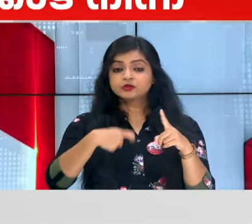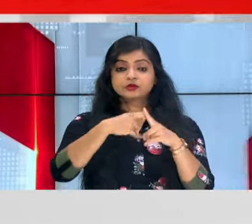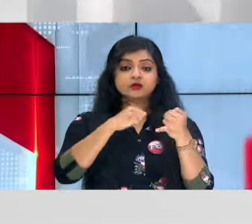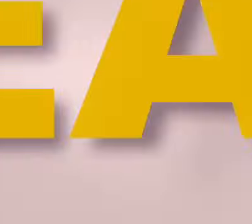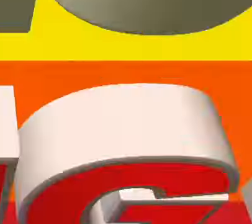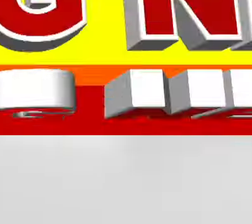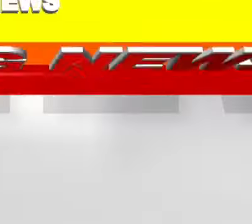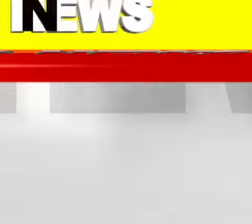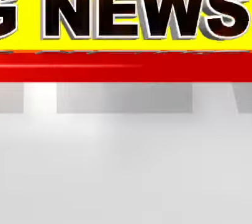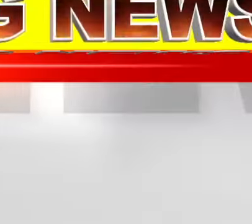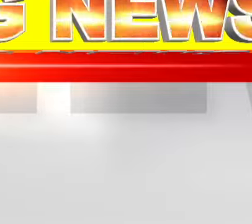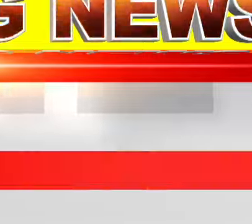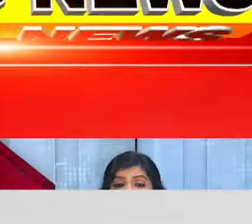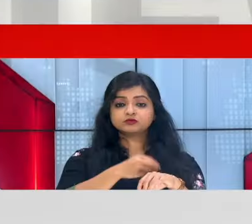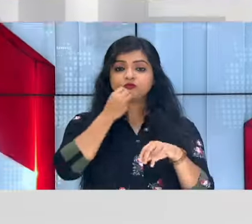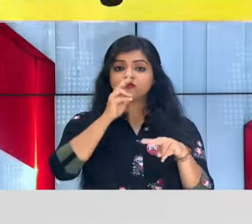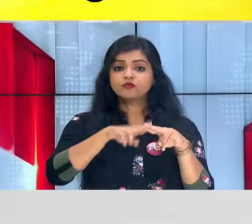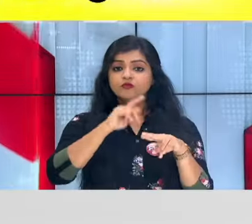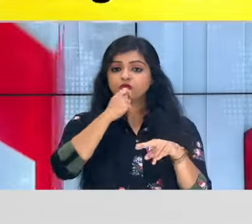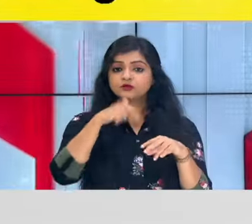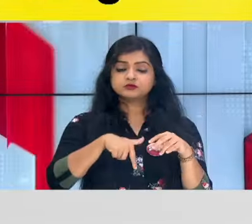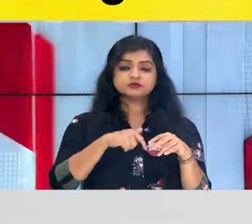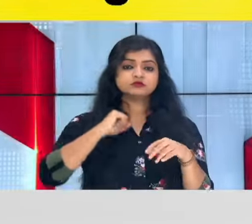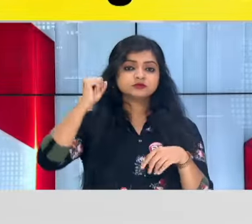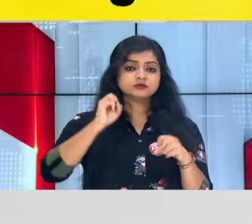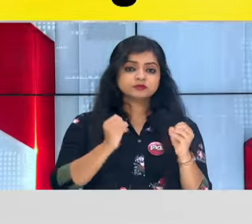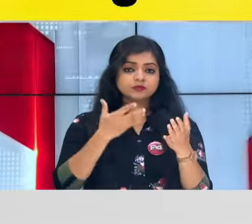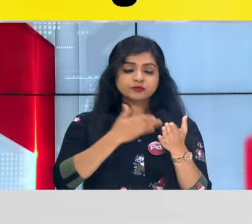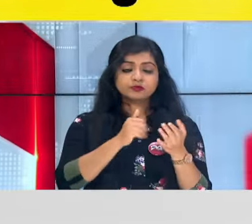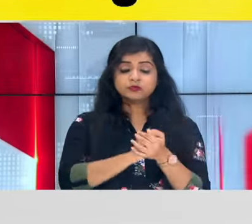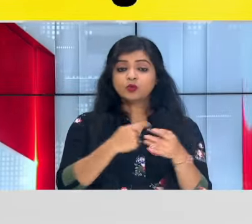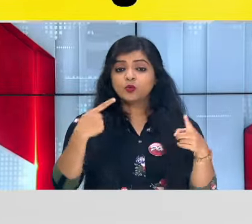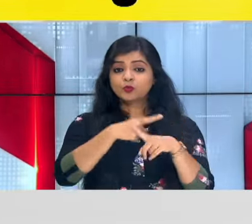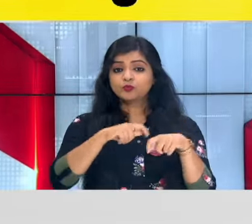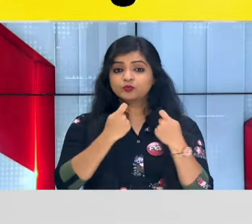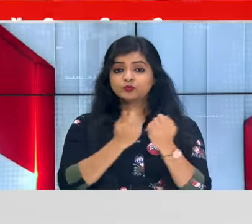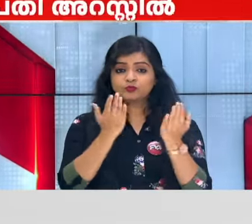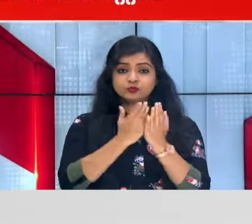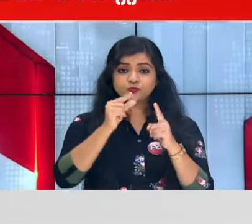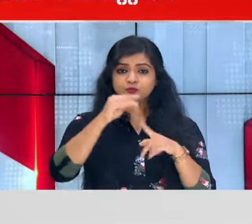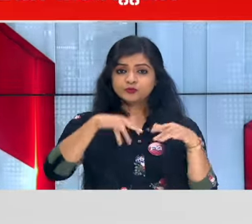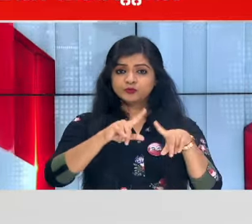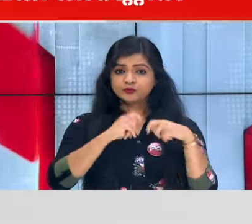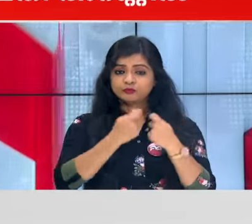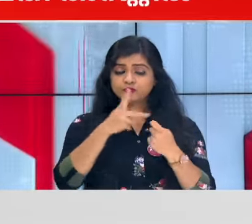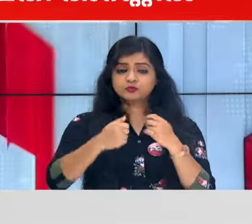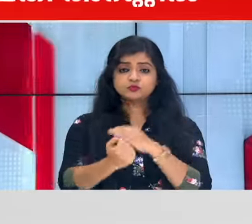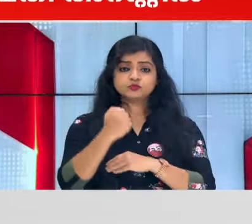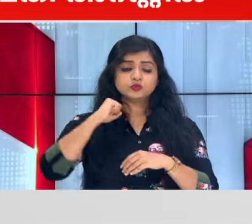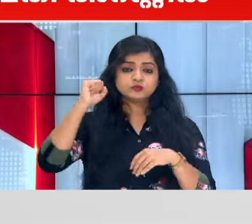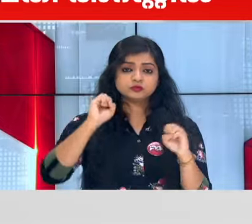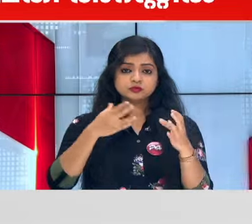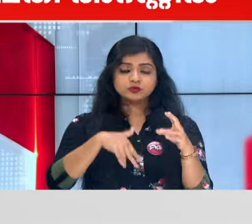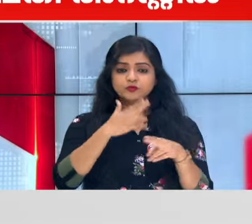മണിക്കൂർ നിരാഹാര സമരവും ആരംഭിച്ചിട്ടുണ്ട്. ശക്തമായ സമരത്തിലേക്ക് പ്രതിപക്ഷ വിദ്യാർത്ഥി സംഘടനകൾ കടന്നിരിക്കുന്നു എന്നതാണ് നമുക്ക് ഇവിടെ ഈ